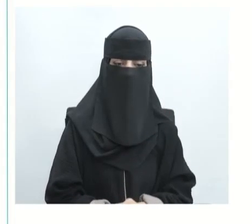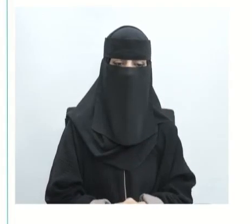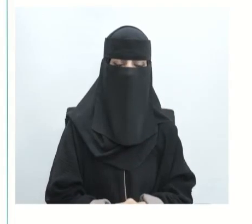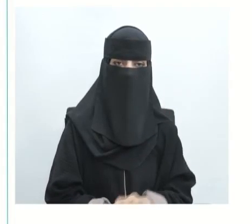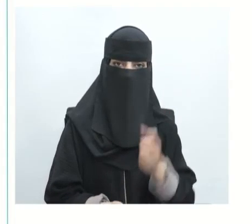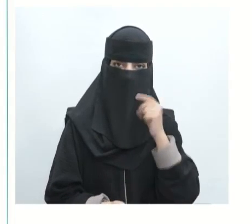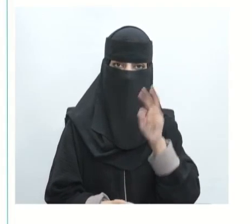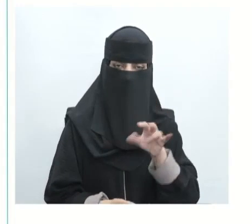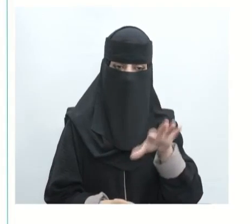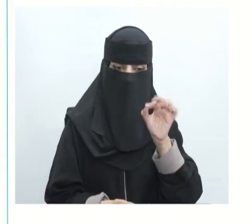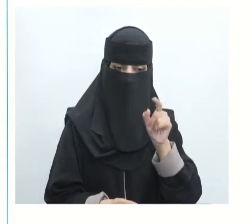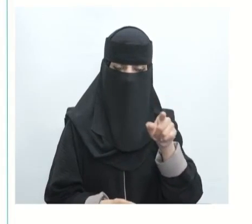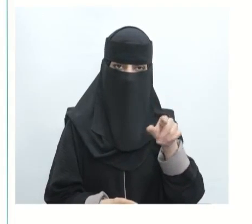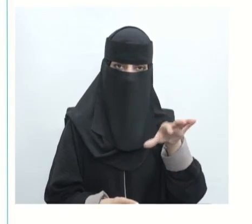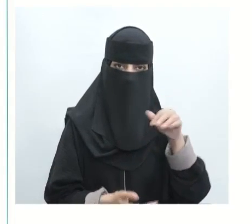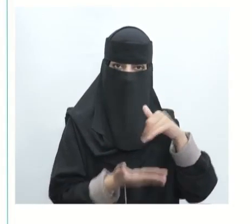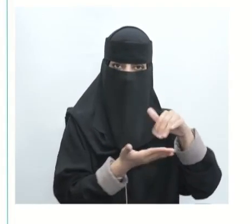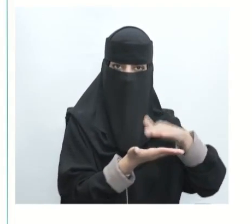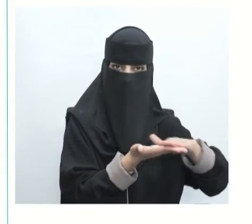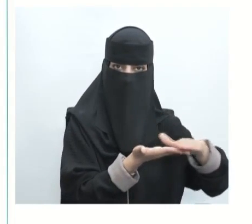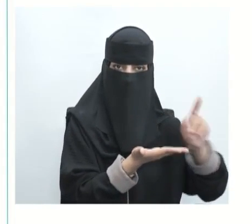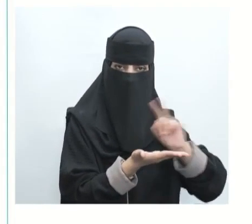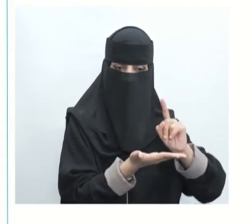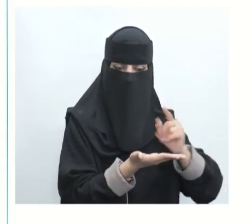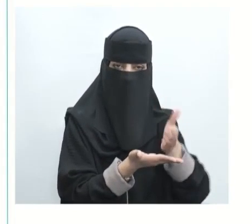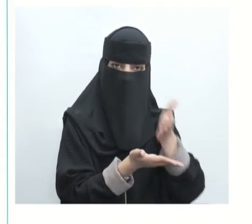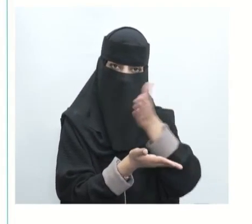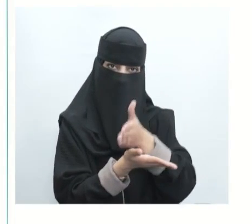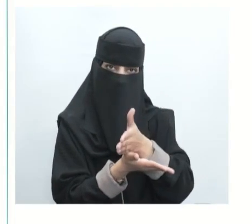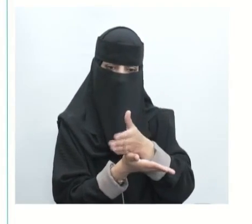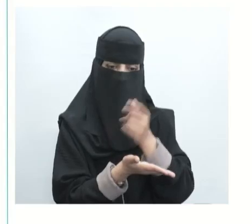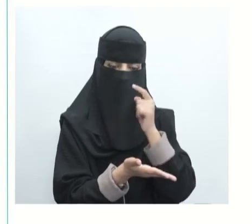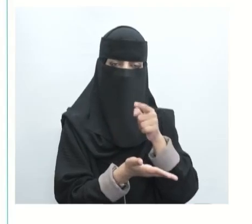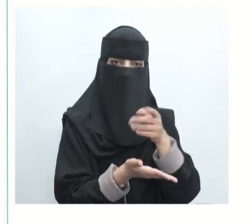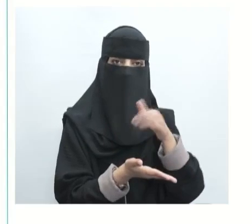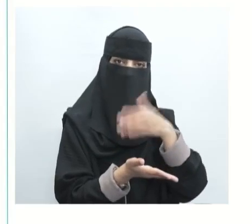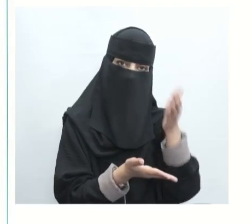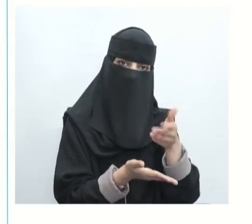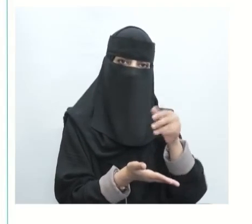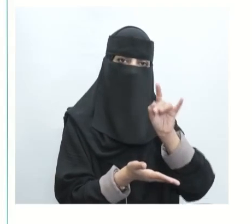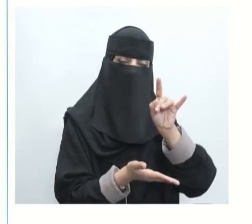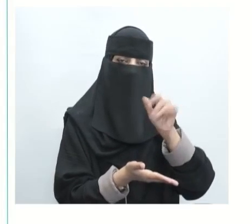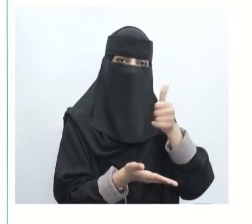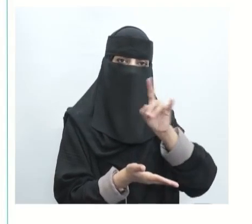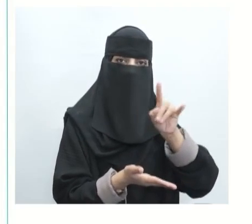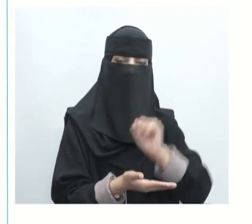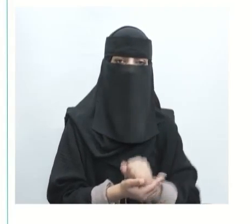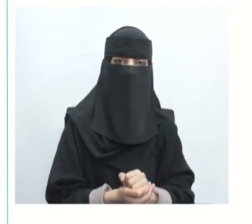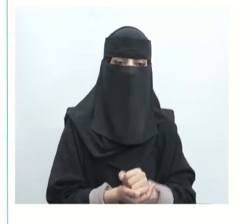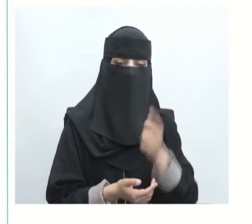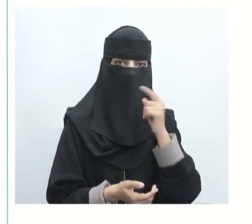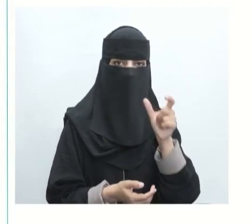إذن أنا أخرجت طريقا من حكم ما قبلها، وهي وقعت بعد إلا. إذا كانت